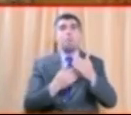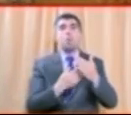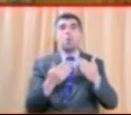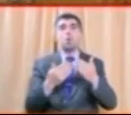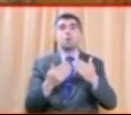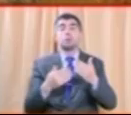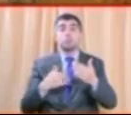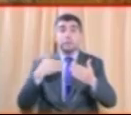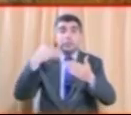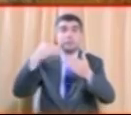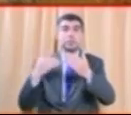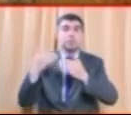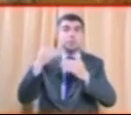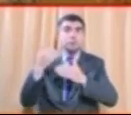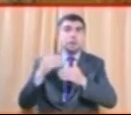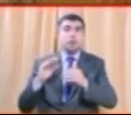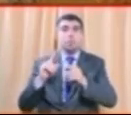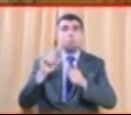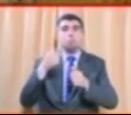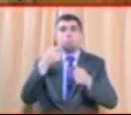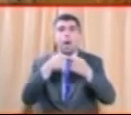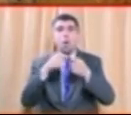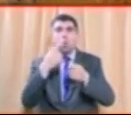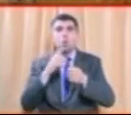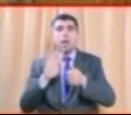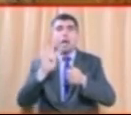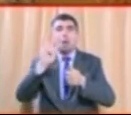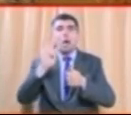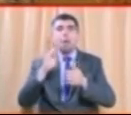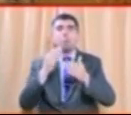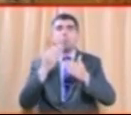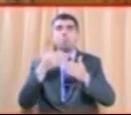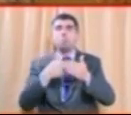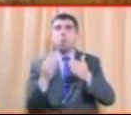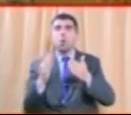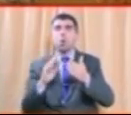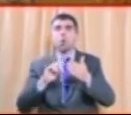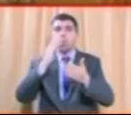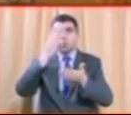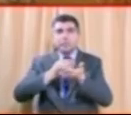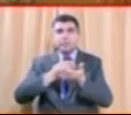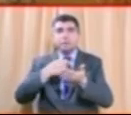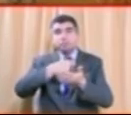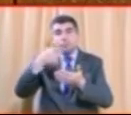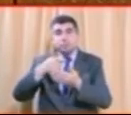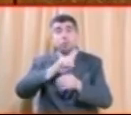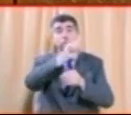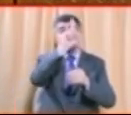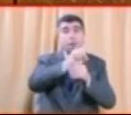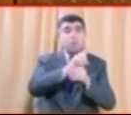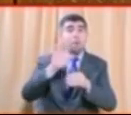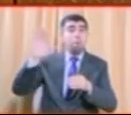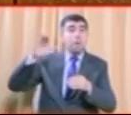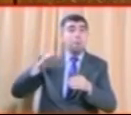ديالو 46 ألف درهم ولكن مازال ما وصل ليش الكهرباء، كدوار دوار ماغاس بجماعة ناور بإقليم بني